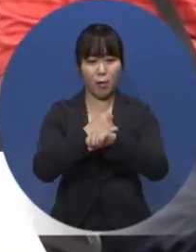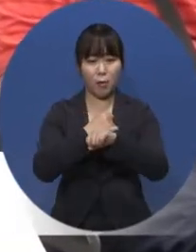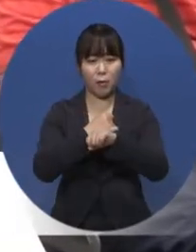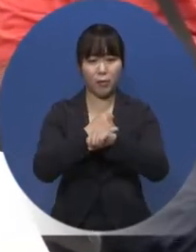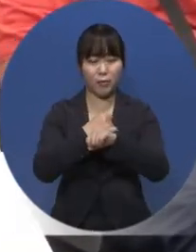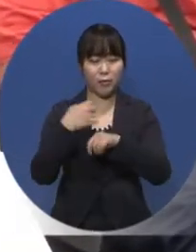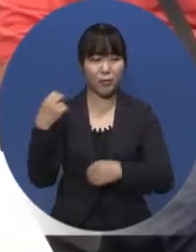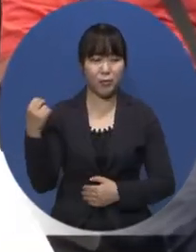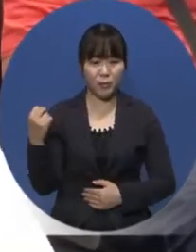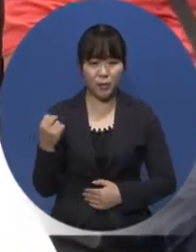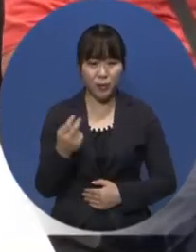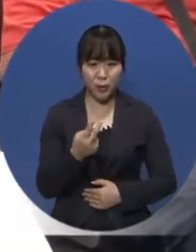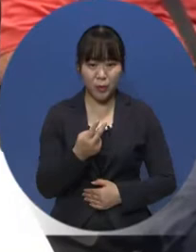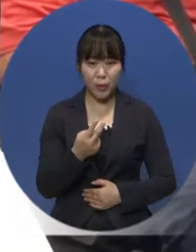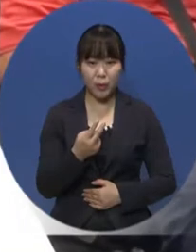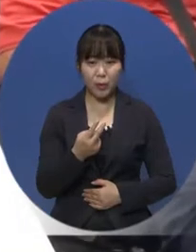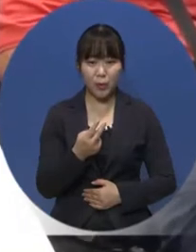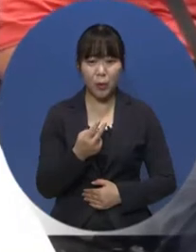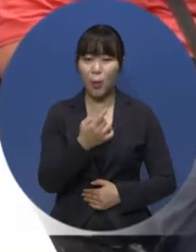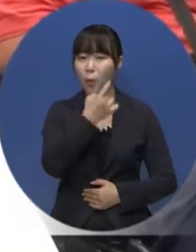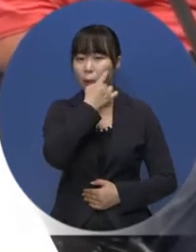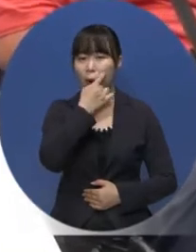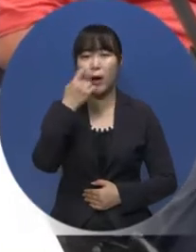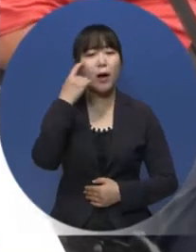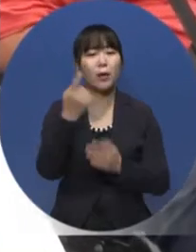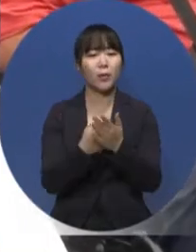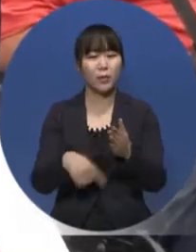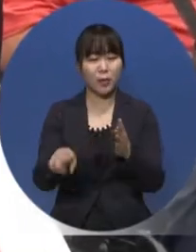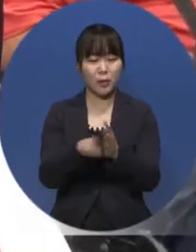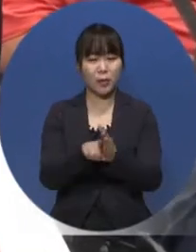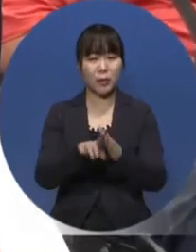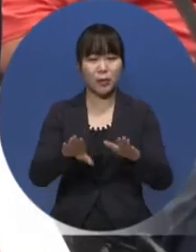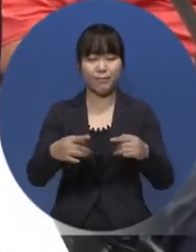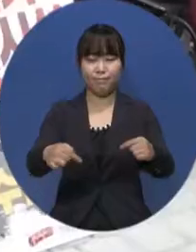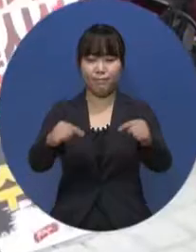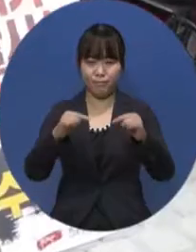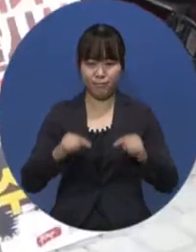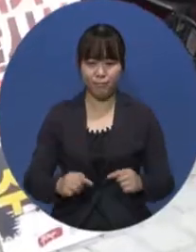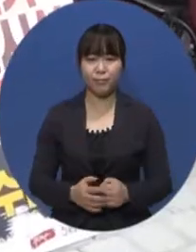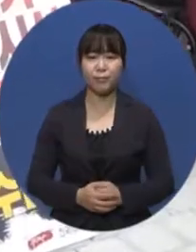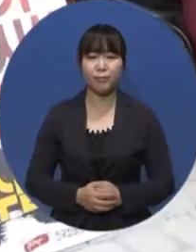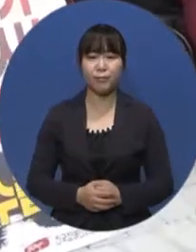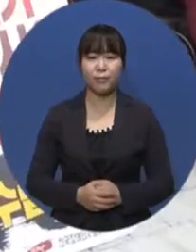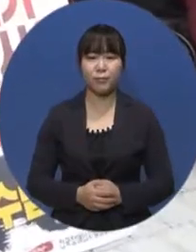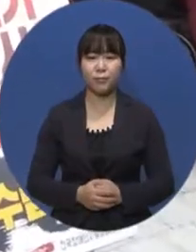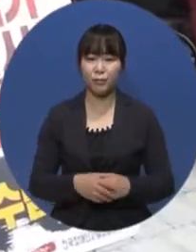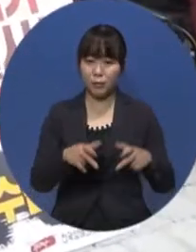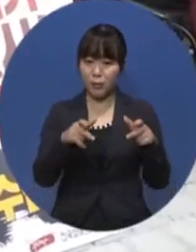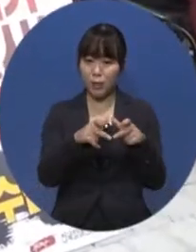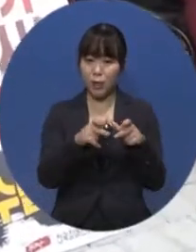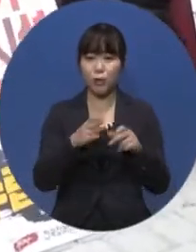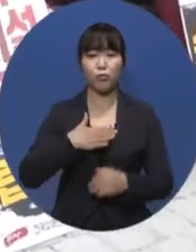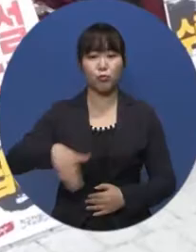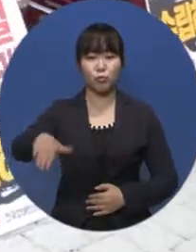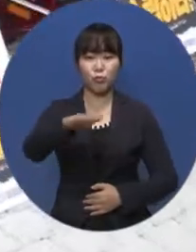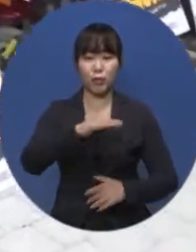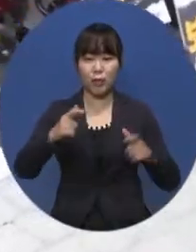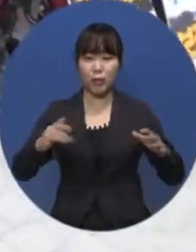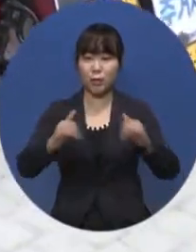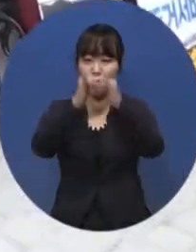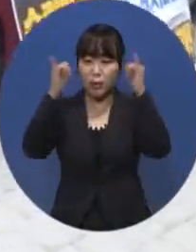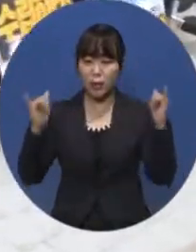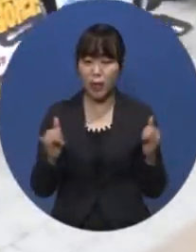그것들을 요구하고 확인하기 위해서 이 자리에 왔습니다. 장애인들은 우리가